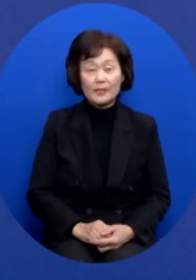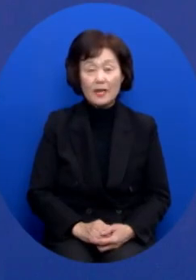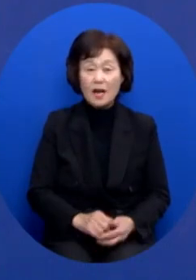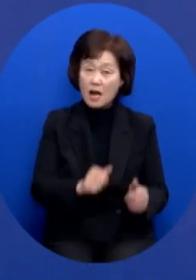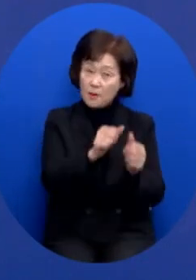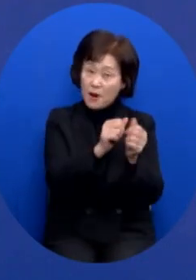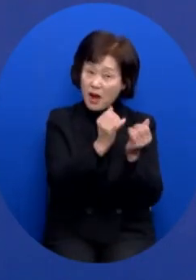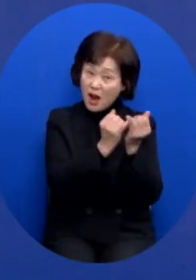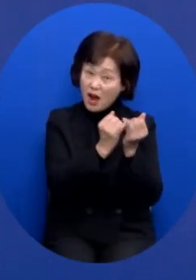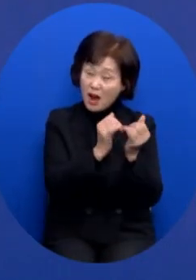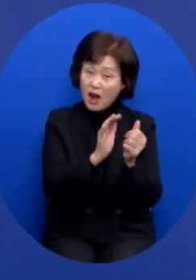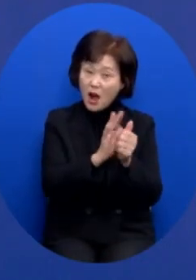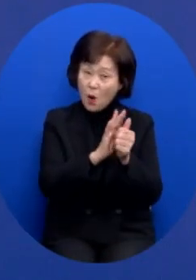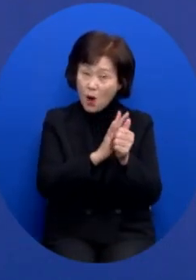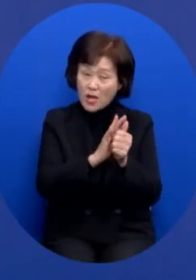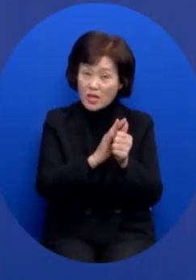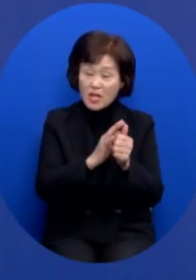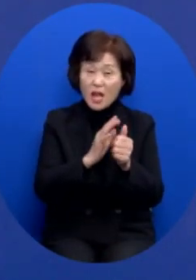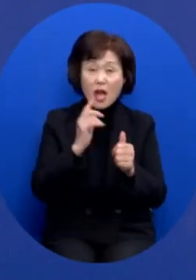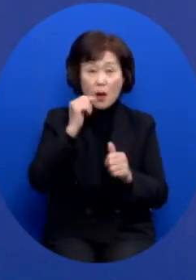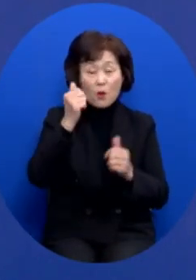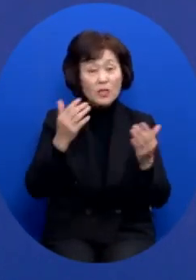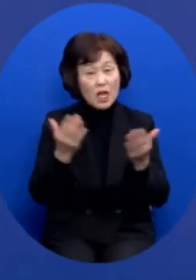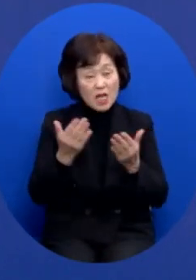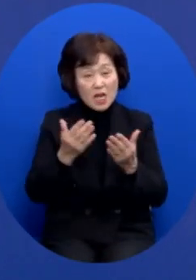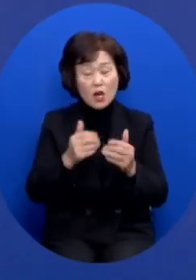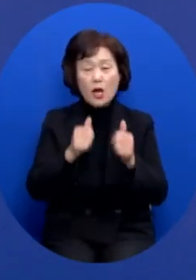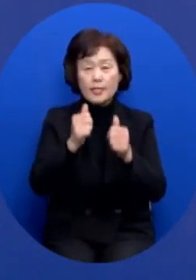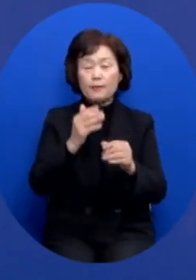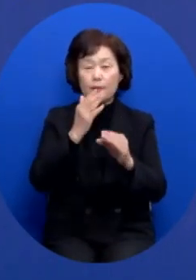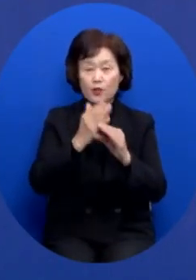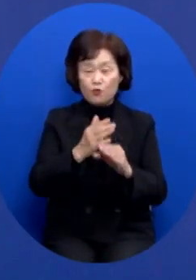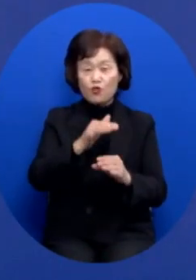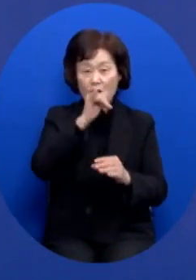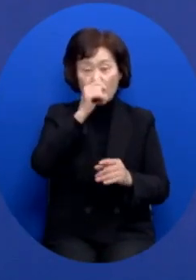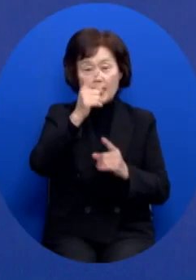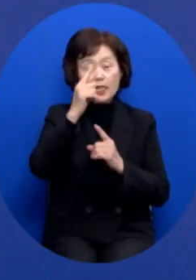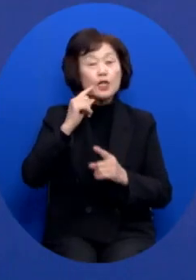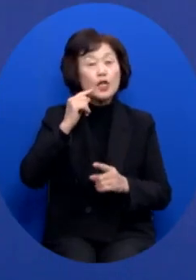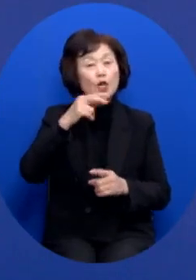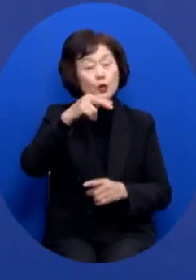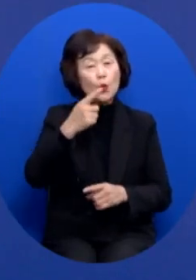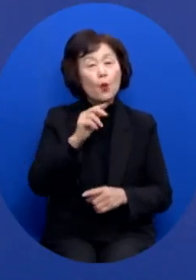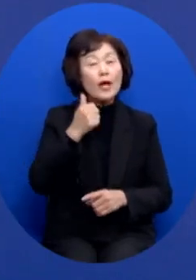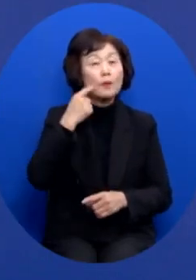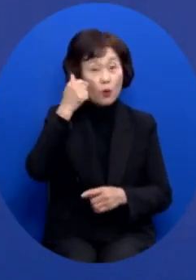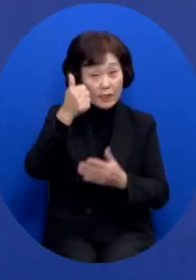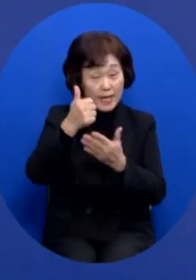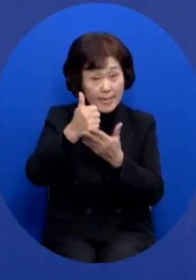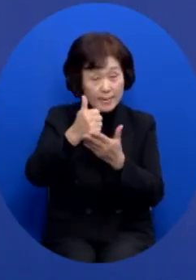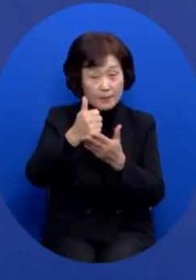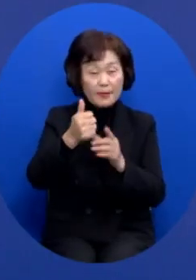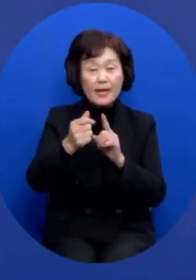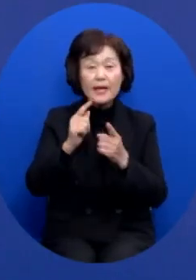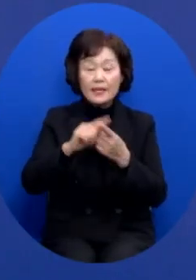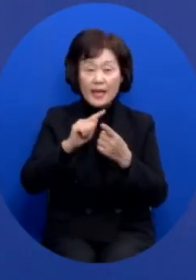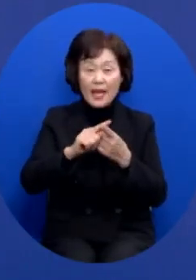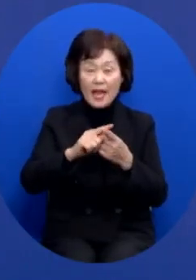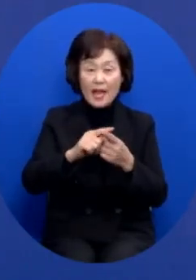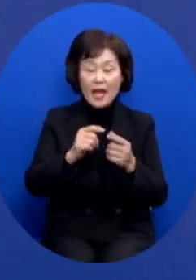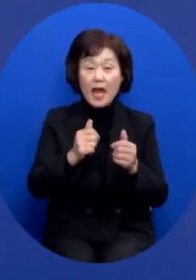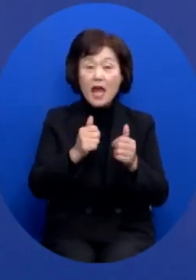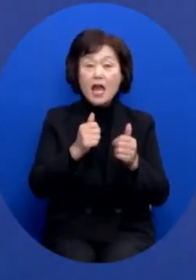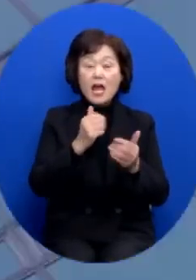성소수자 환대 목회로 재판받는 이동환 목사 공동대책위원회가 이동환 목사 출교 판결 항소 기자회견을